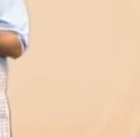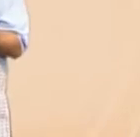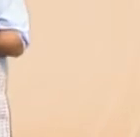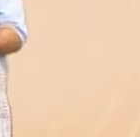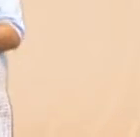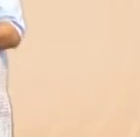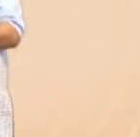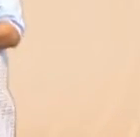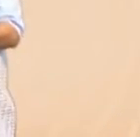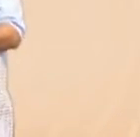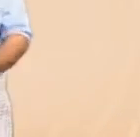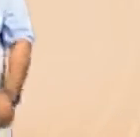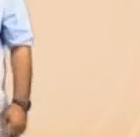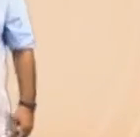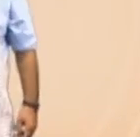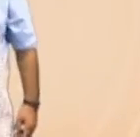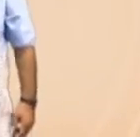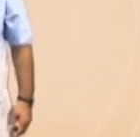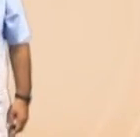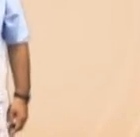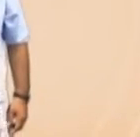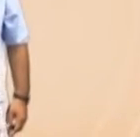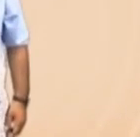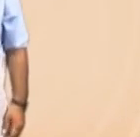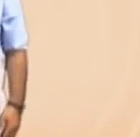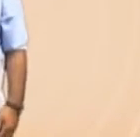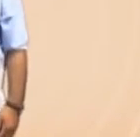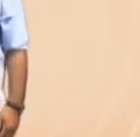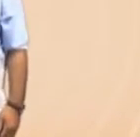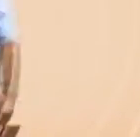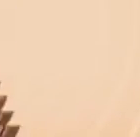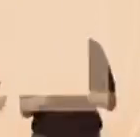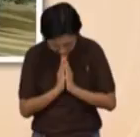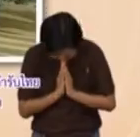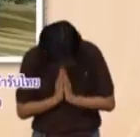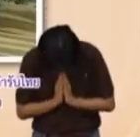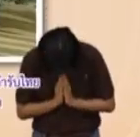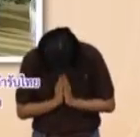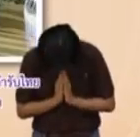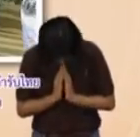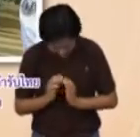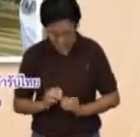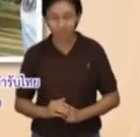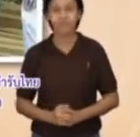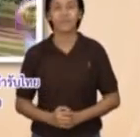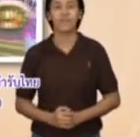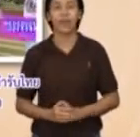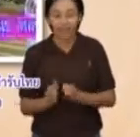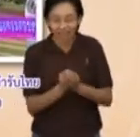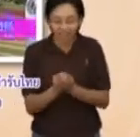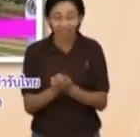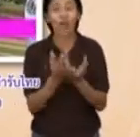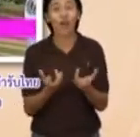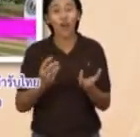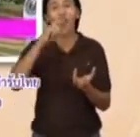ครับจะมีวิธีการทำอย่างไรนั้นไปชมกันเลยครับ สวัสดีค่ะคุณผู้ชมพบกับรายการเคล็ดลับ